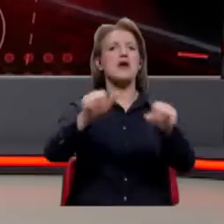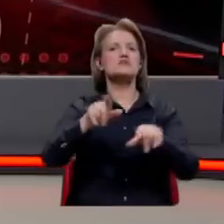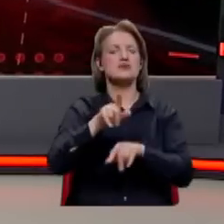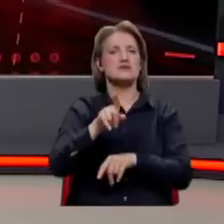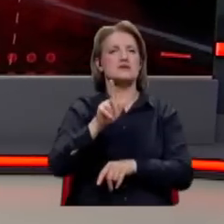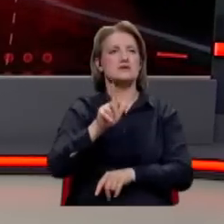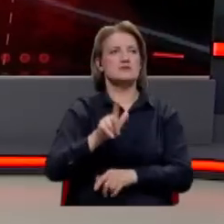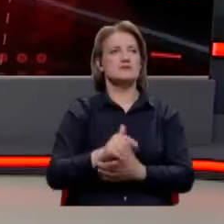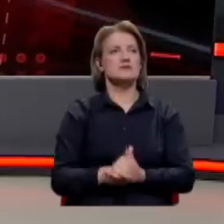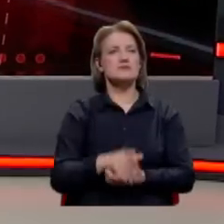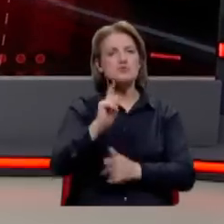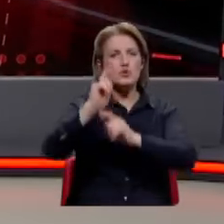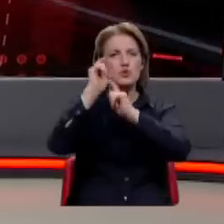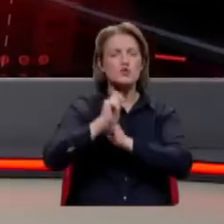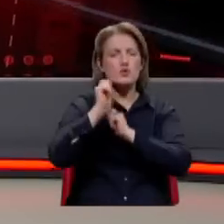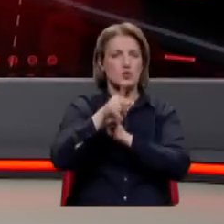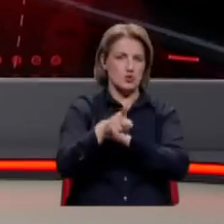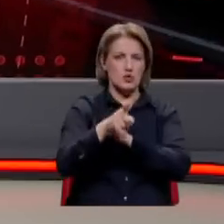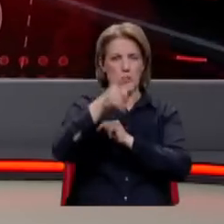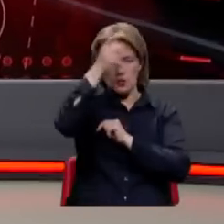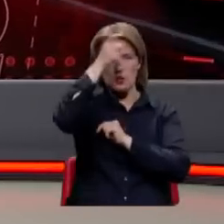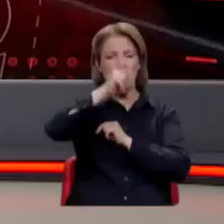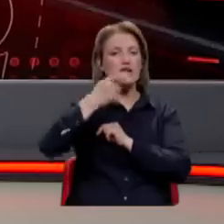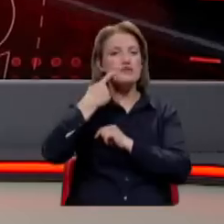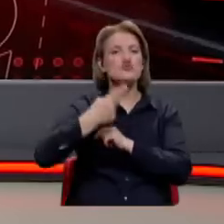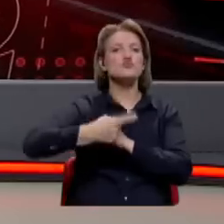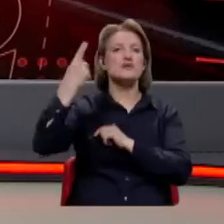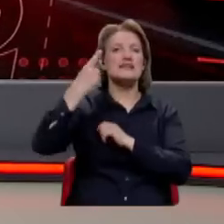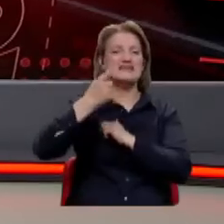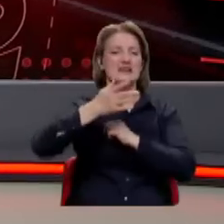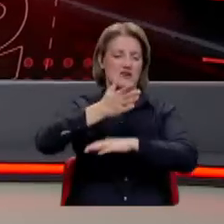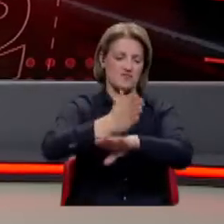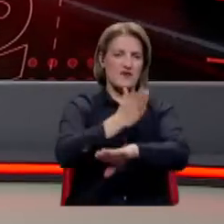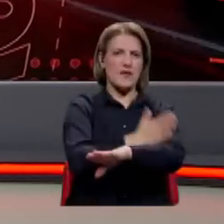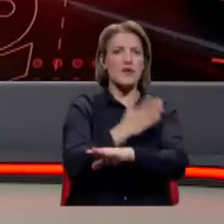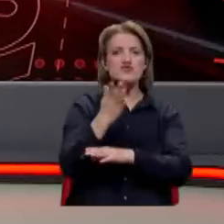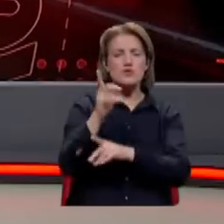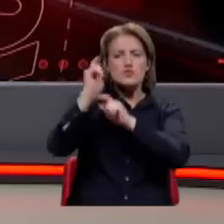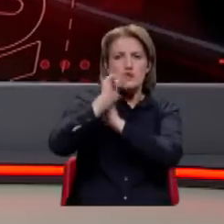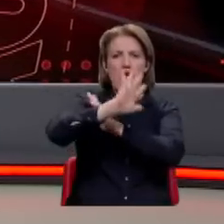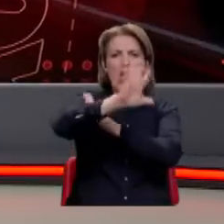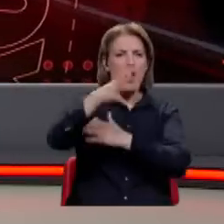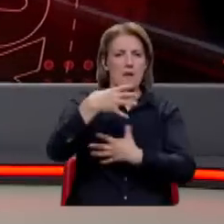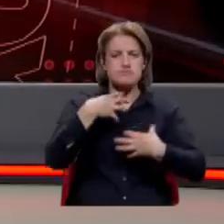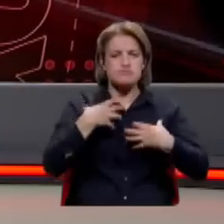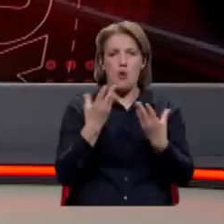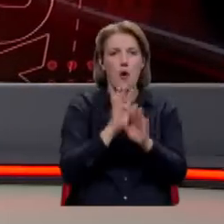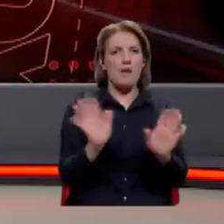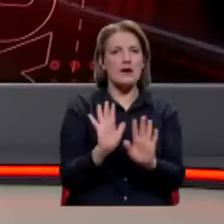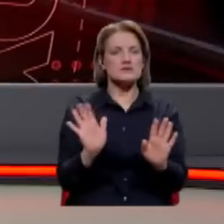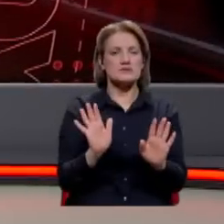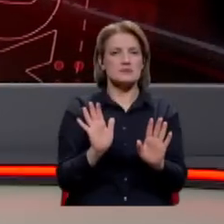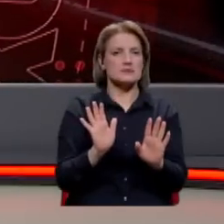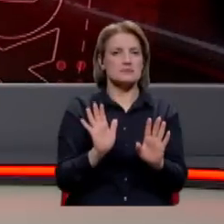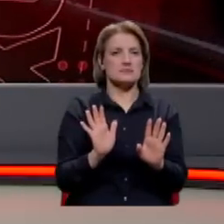yükü. Bu yükü sadece Türkiye'de, Türkiye Cumhuriyeti'nin vatandaşları paylaşamaz. Yani bunu üstlenemez